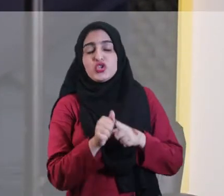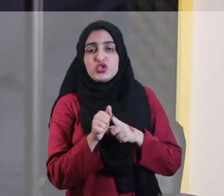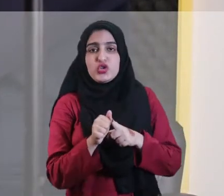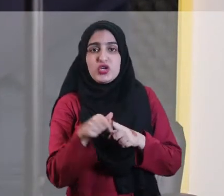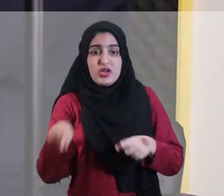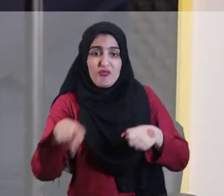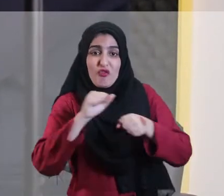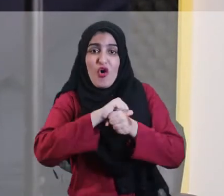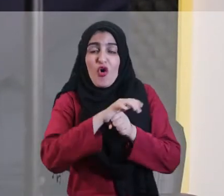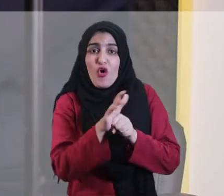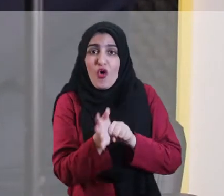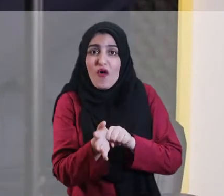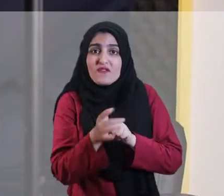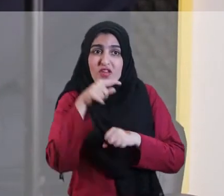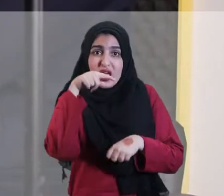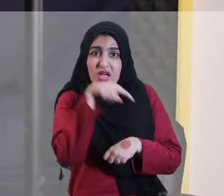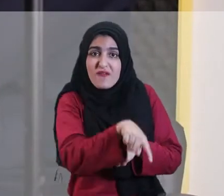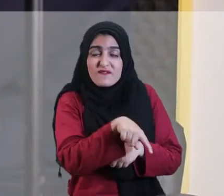नो